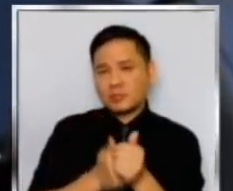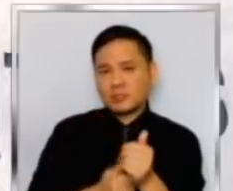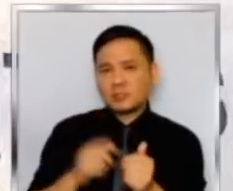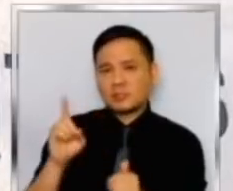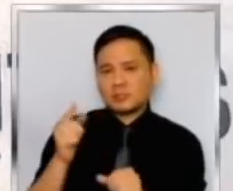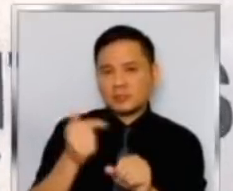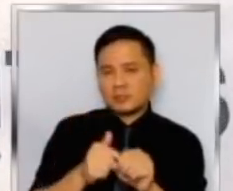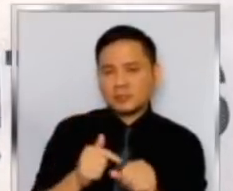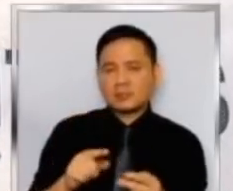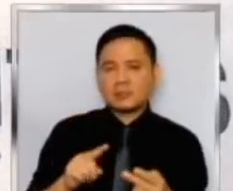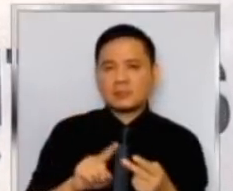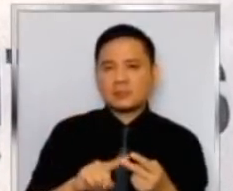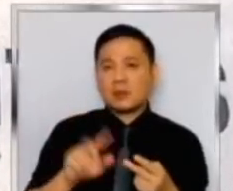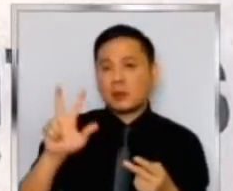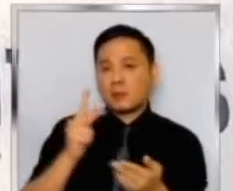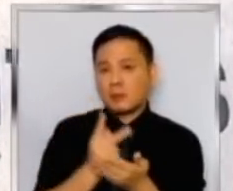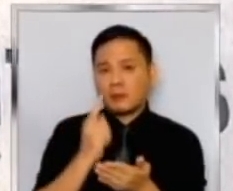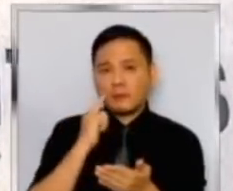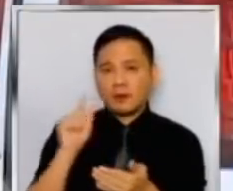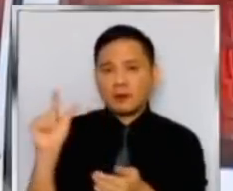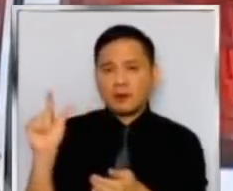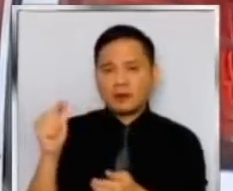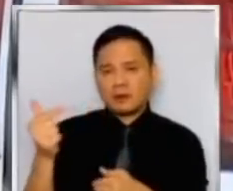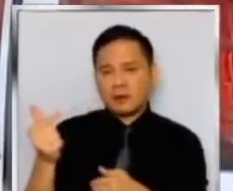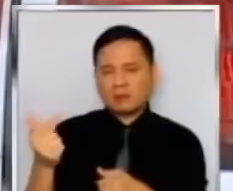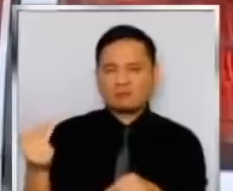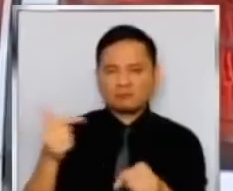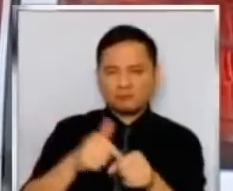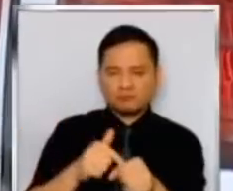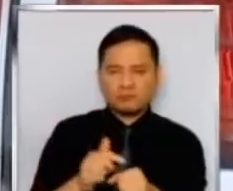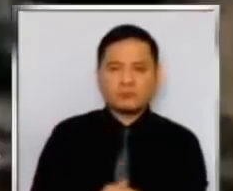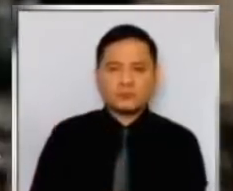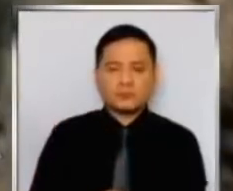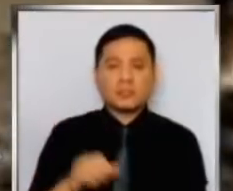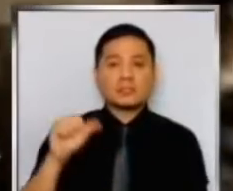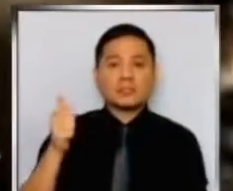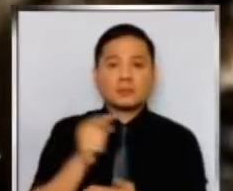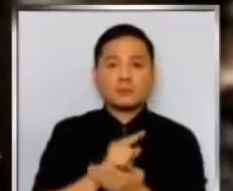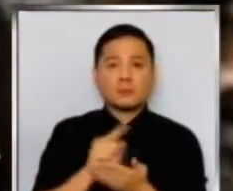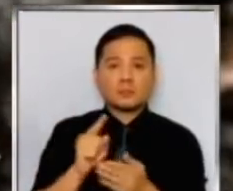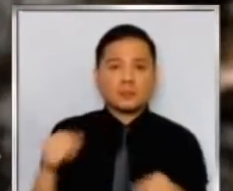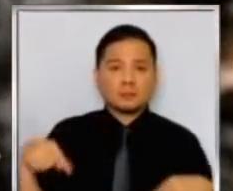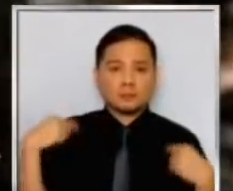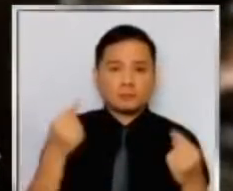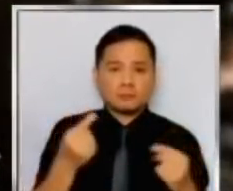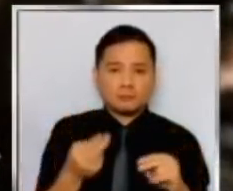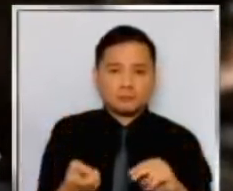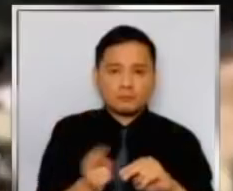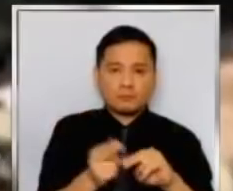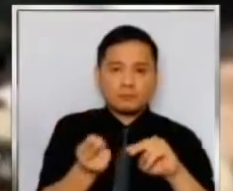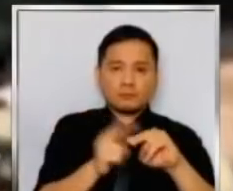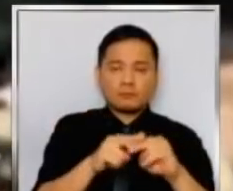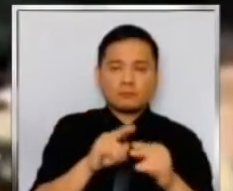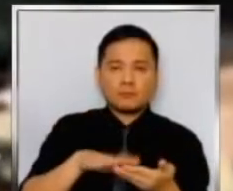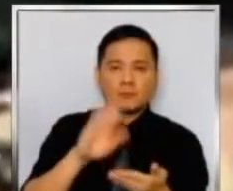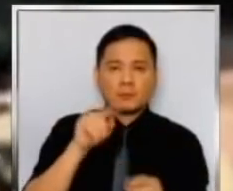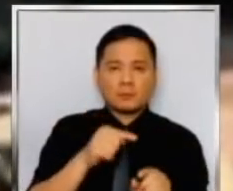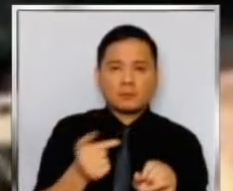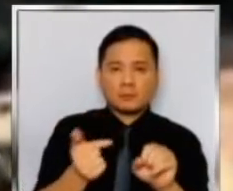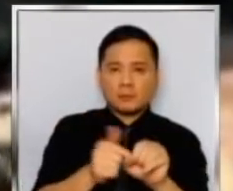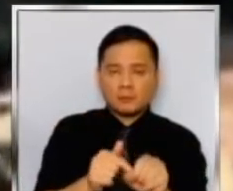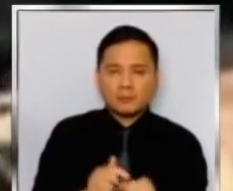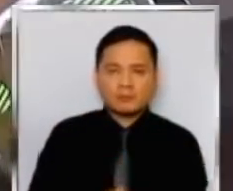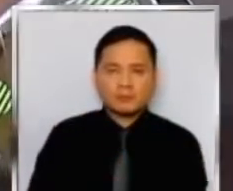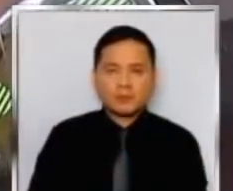gasolina. Ito na ang ikasampung linggong tumataas ang presyo ng petrolyo. Ilang linggo bago makarating sa bansa ang mas mahal na crudo sa